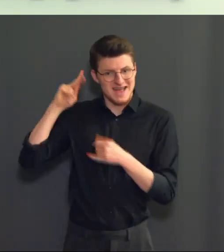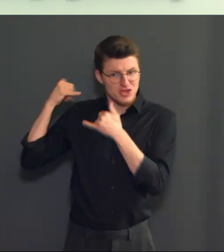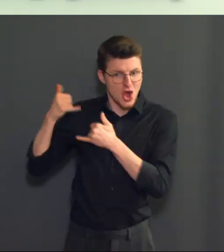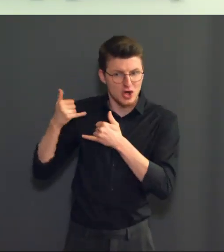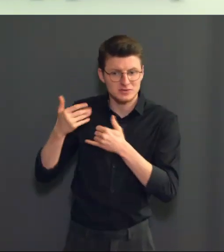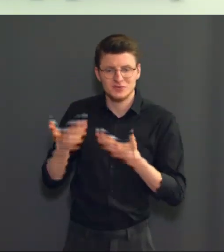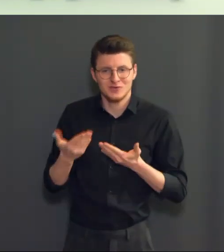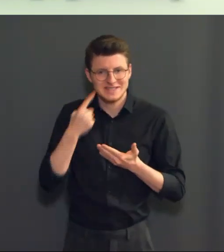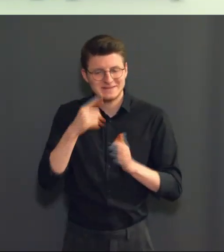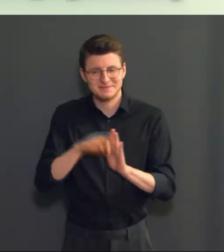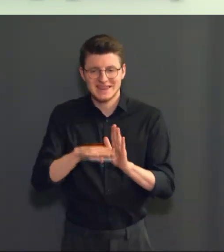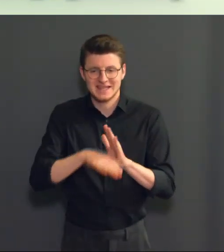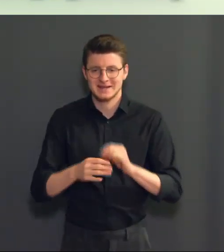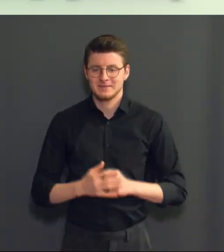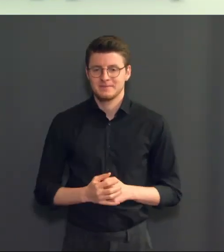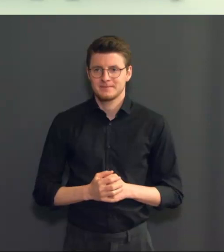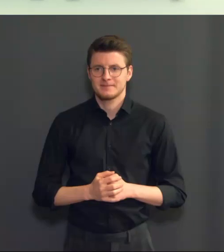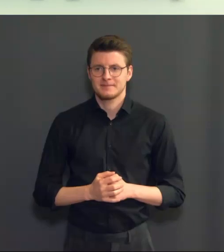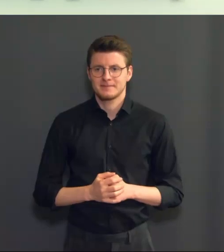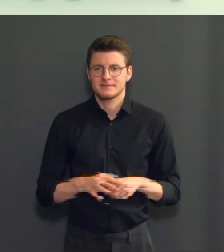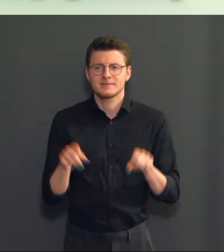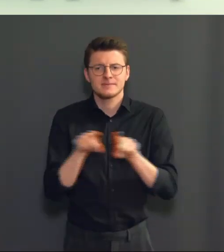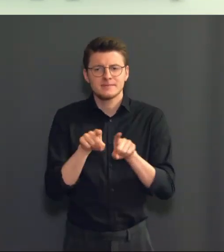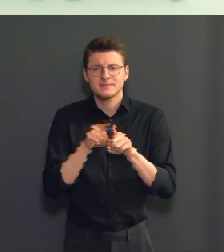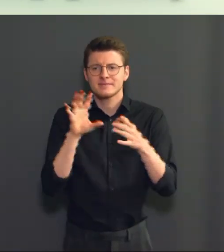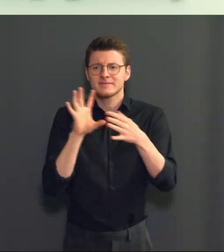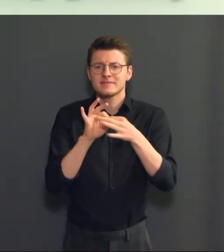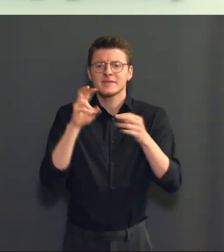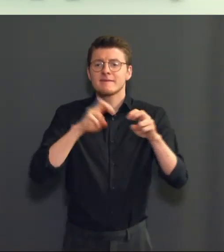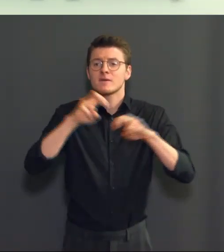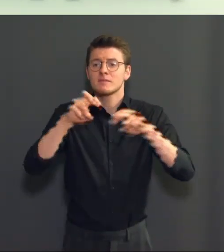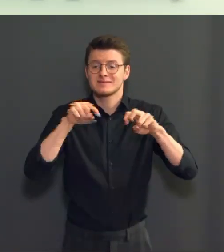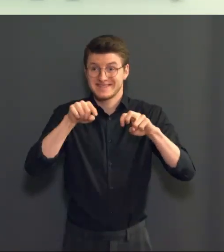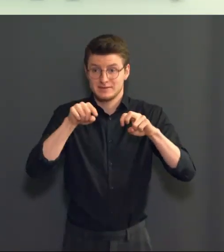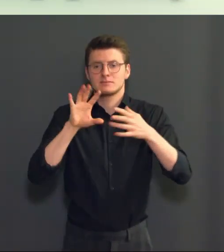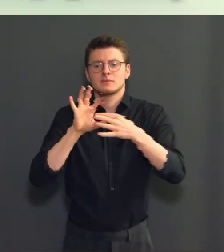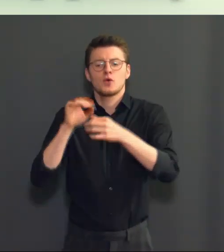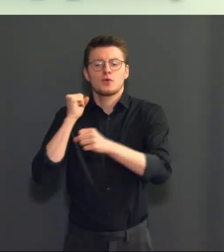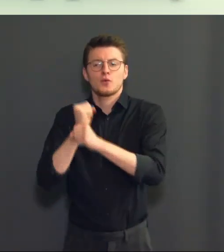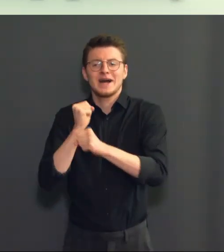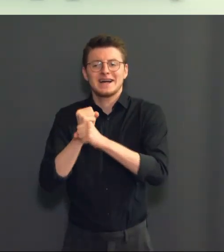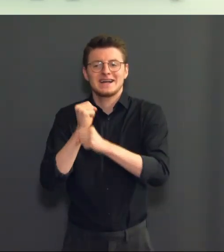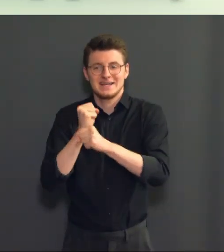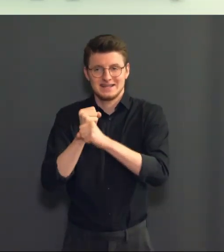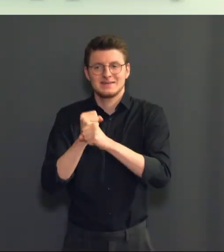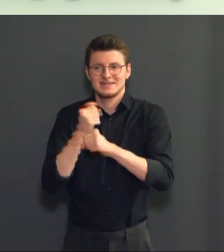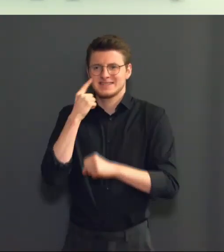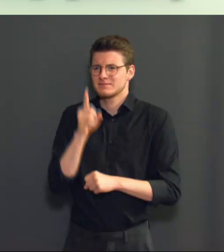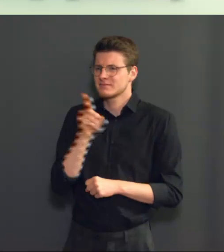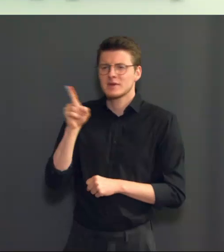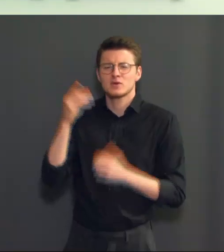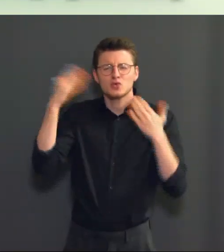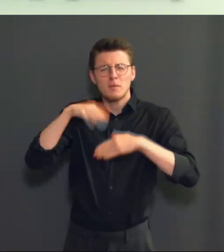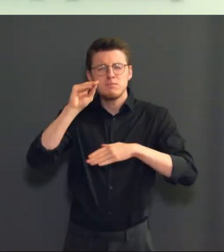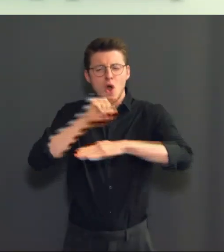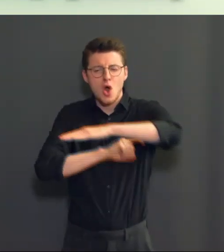Een gelijkaardig patroon zien we voor onze verplaatsingen naar de werkplaats. En dit wordt weergegeven door de